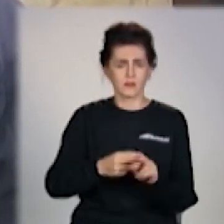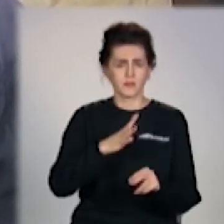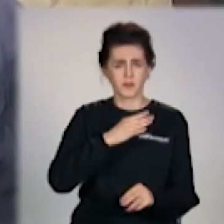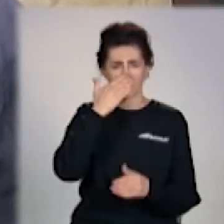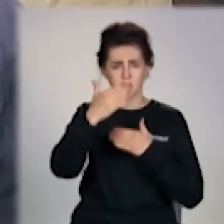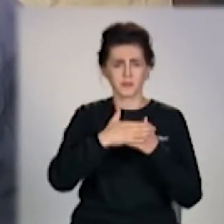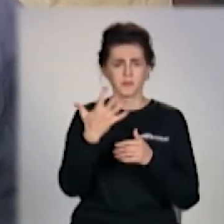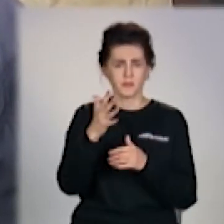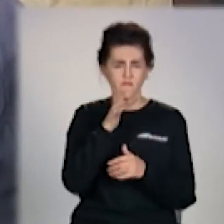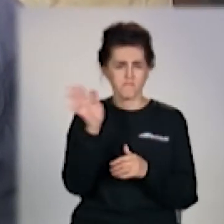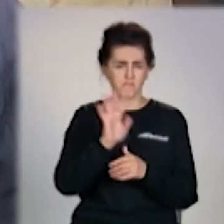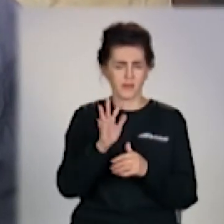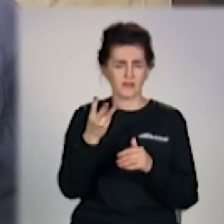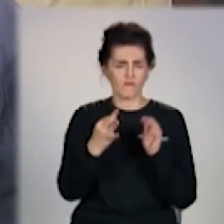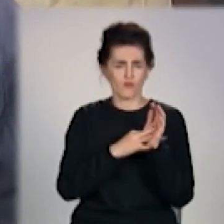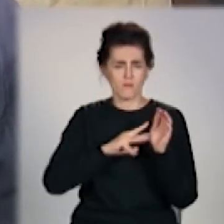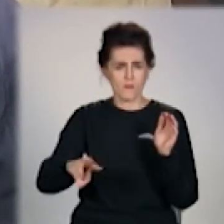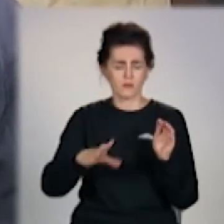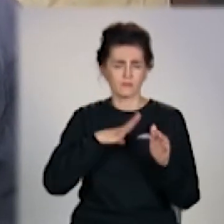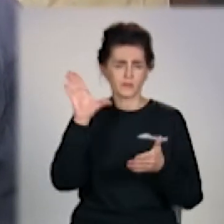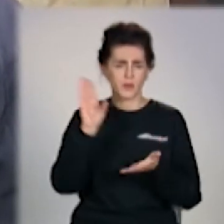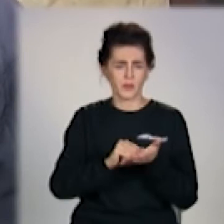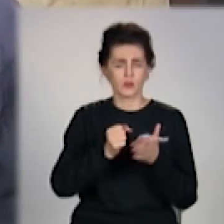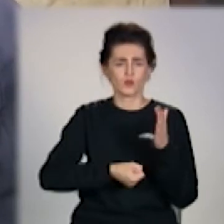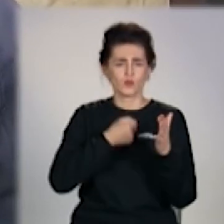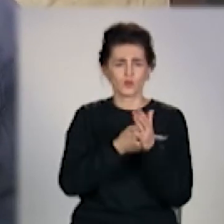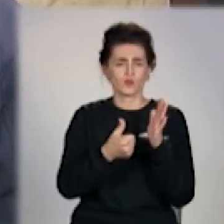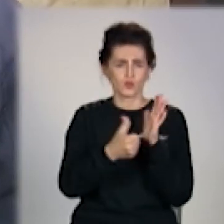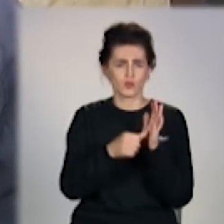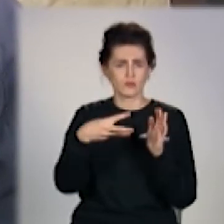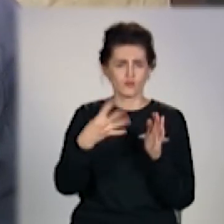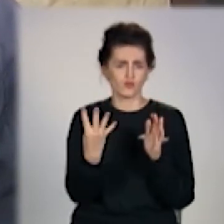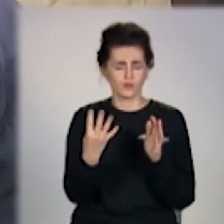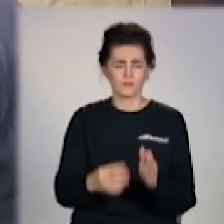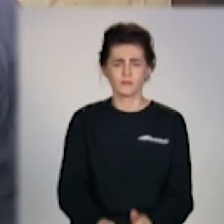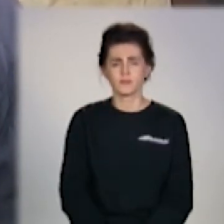пожежу о 5 годині 38 хвилин та ліквідували о 6 годині 34 хвилини.